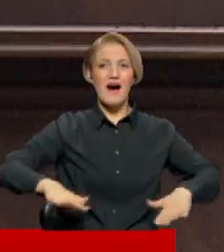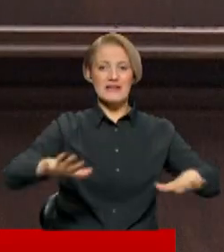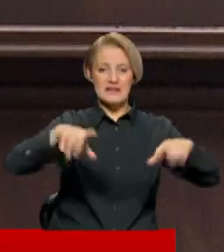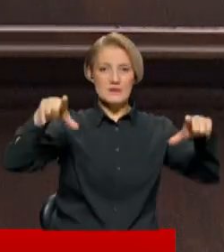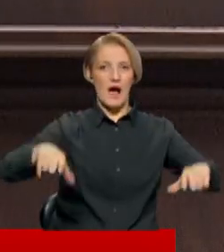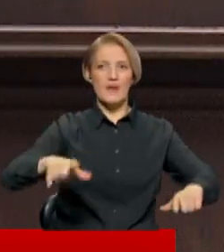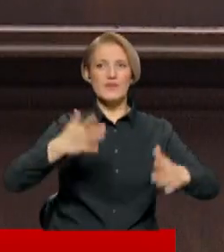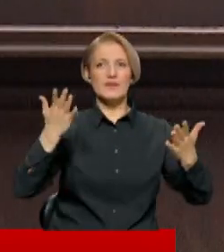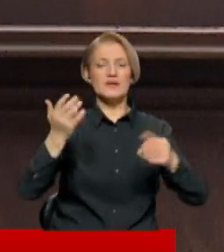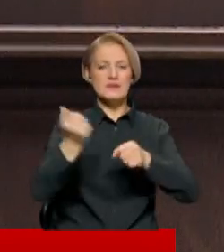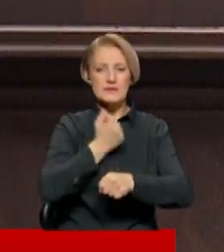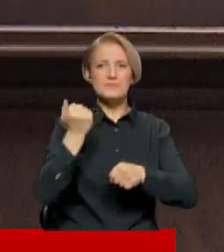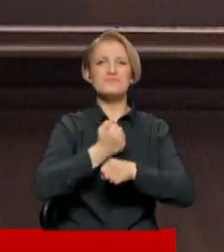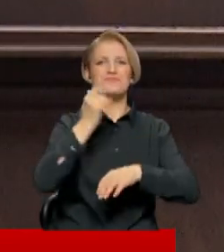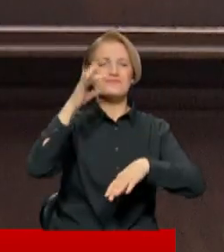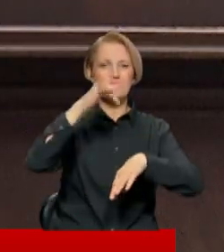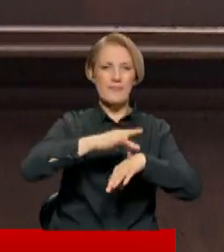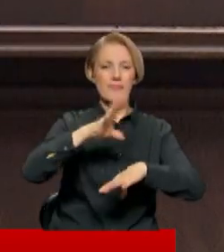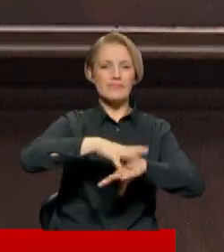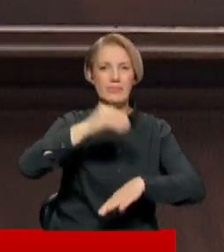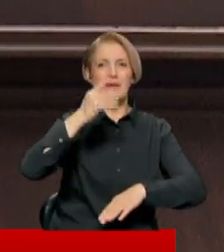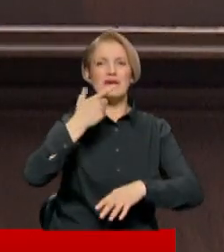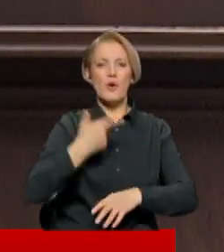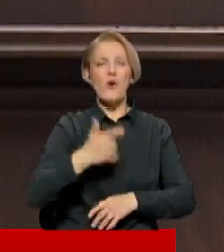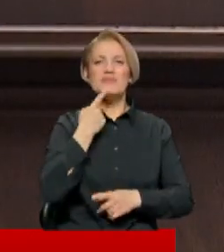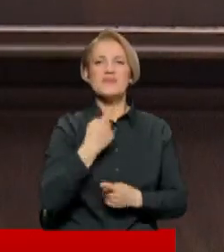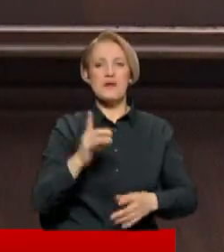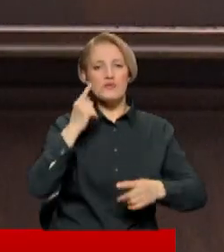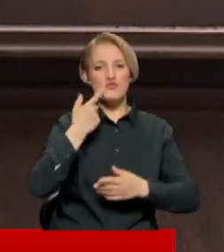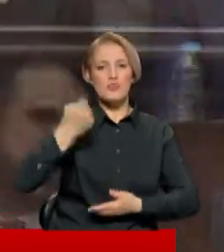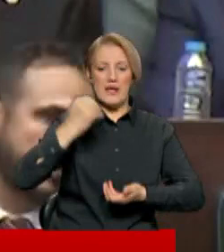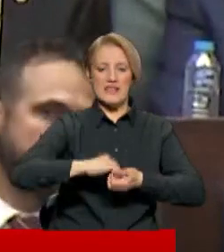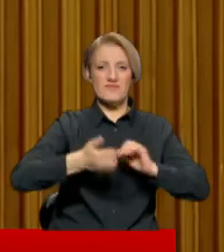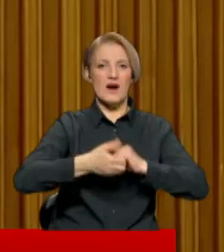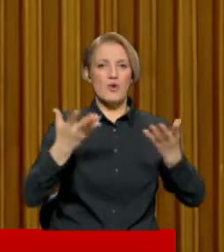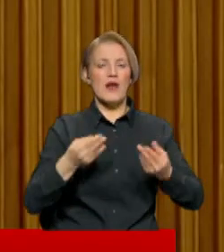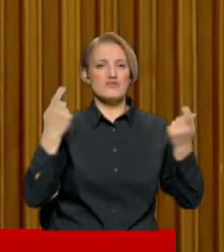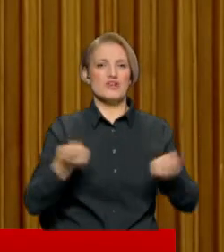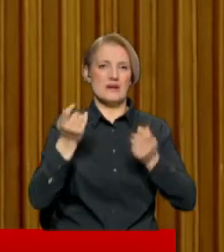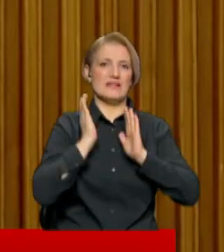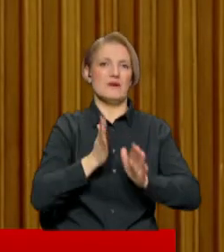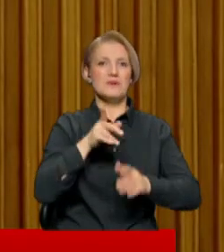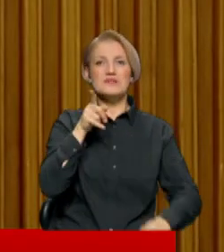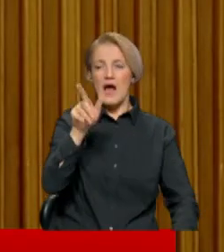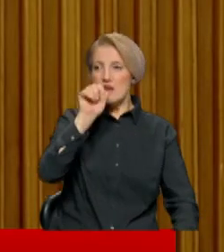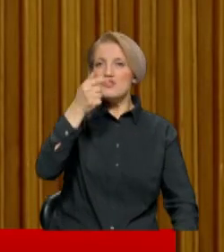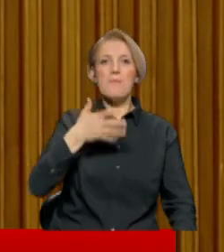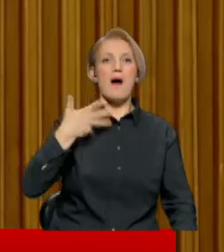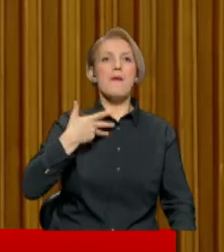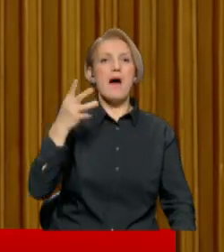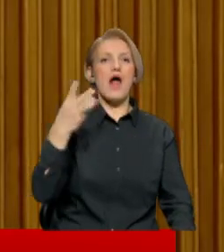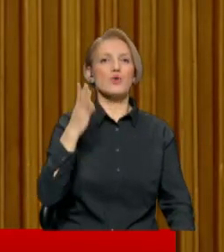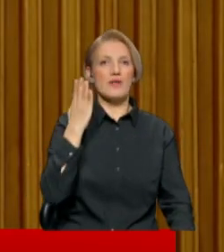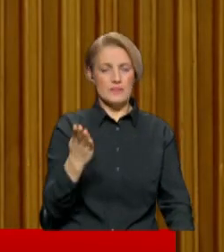sağda Dağ Taş köy demeden Cumhur ittifakı olarak çalışmaya devam edelim sen hiç merak etme Sayın Erdoğan